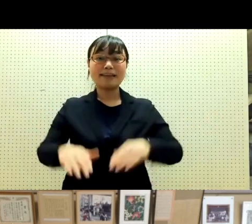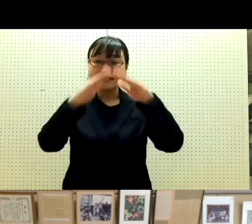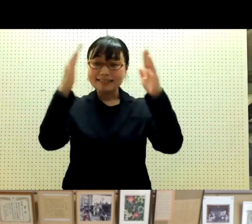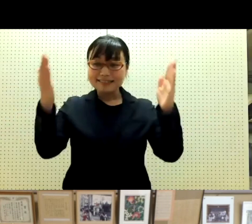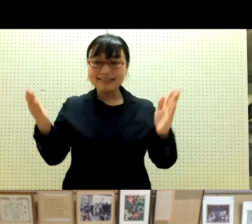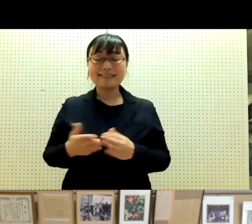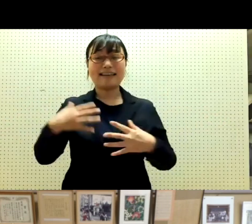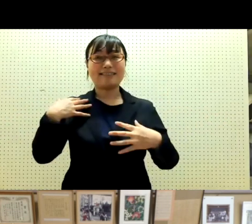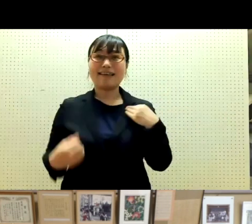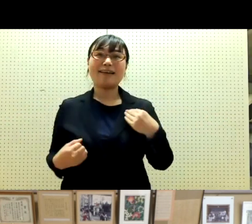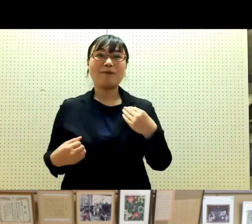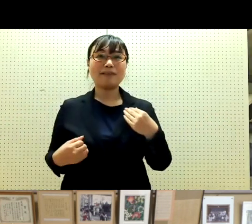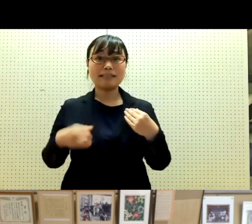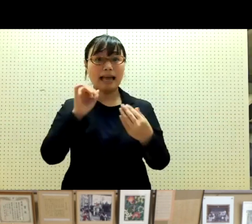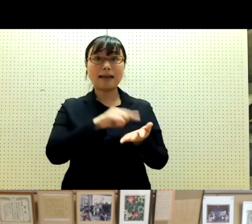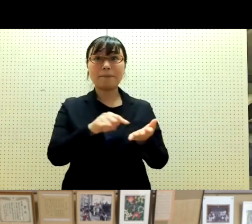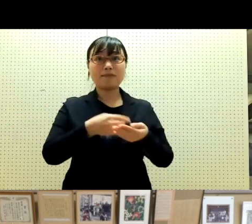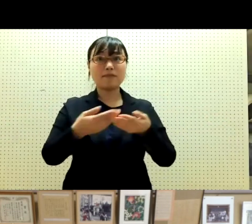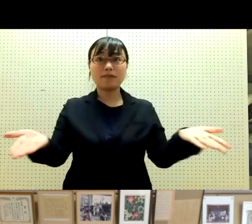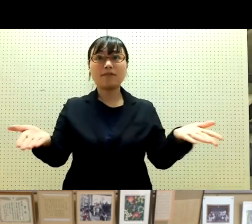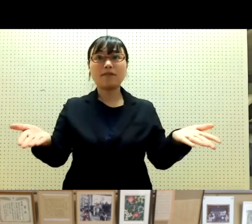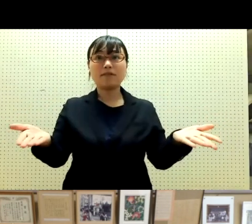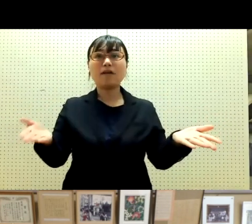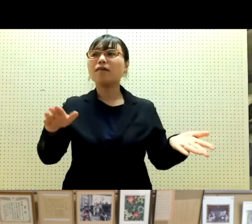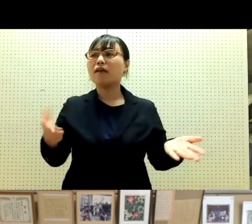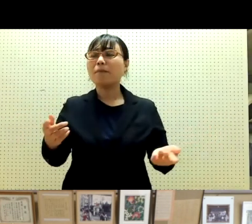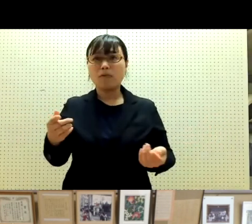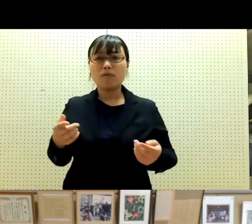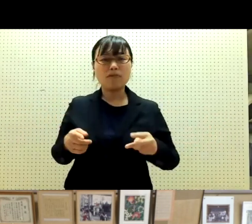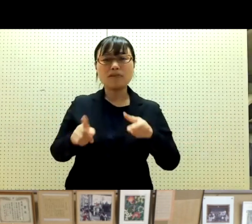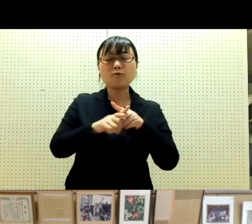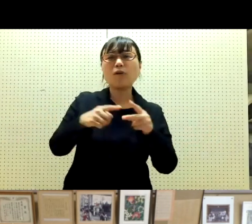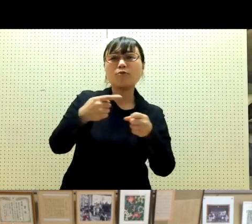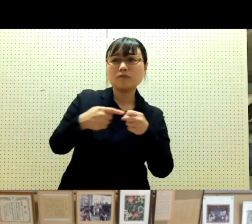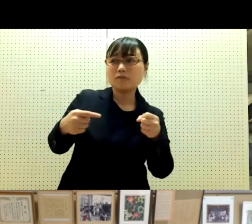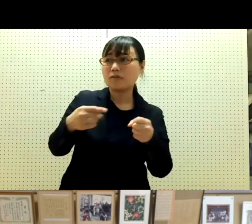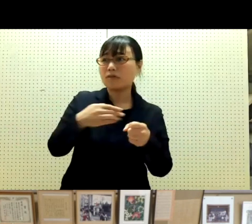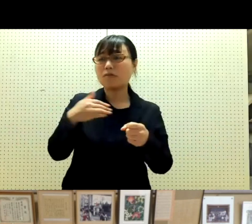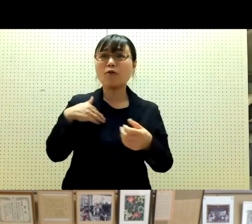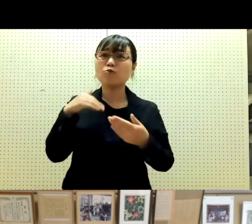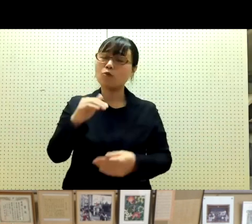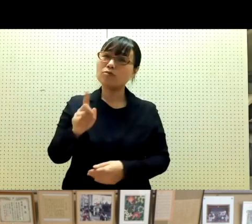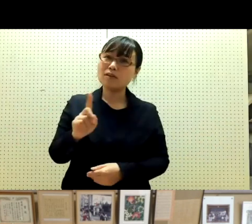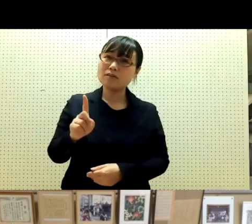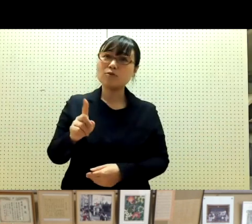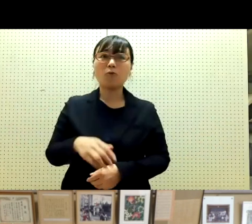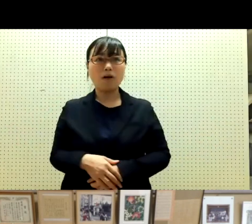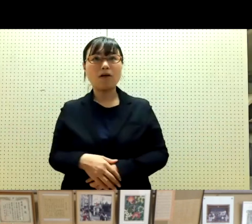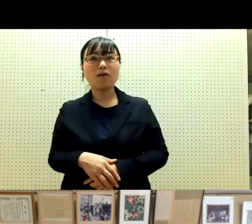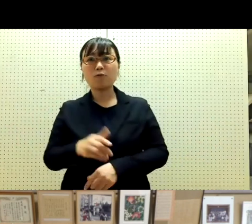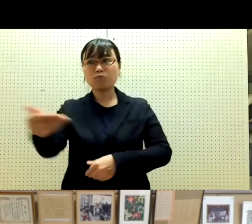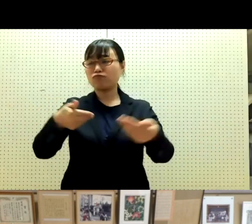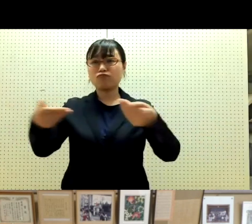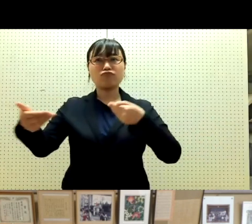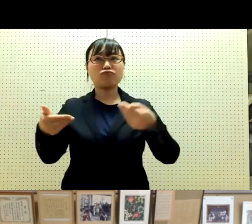校からは低学年で何ができるのか、低学年では何をやったらいいのかという声も聞こえてきます。そこで今